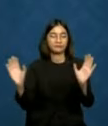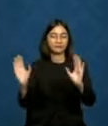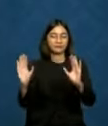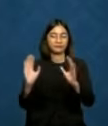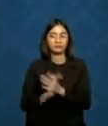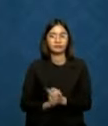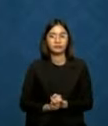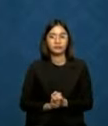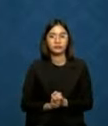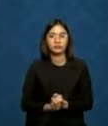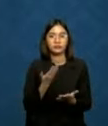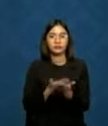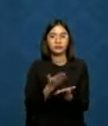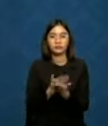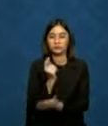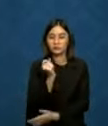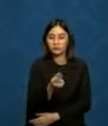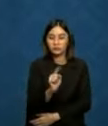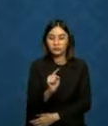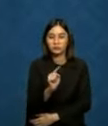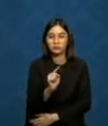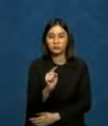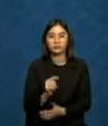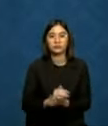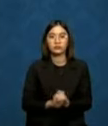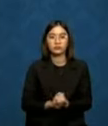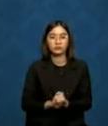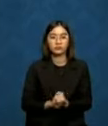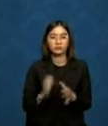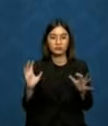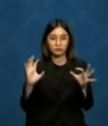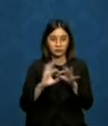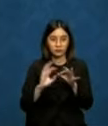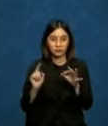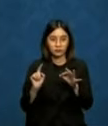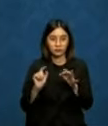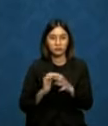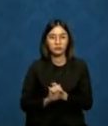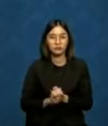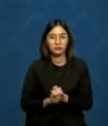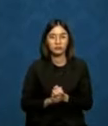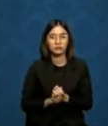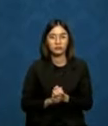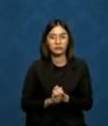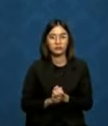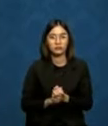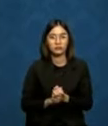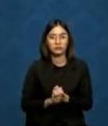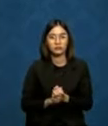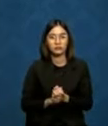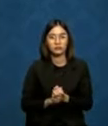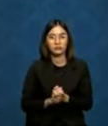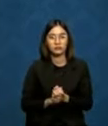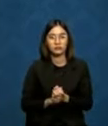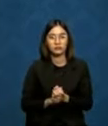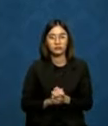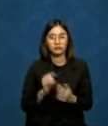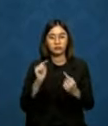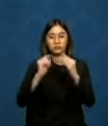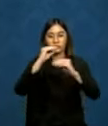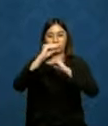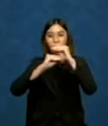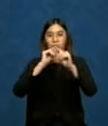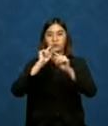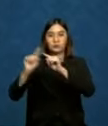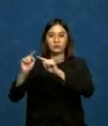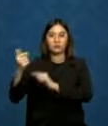ก็จะมีค่าใช้จ่ายเอ่อในเรื่องเกี่ยวกับการดดำเนินการพวกโครงการอะไร